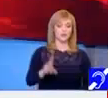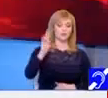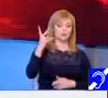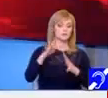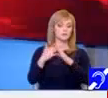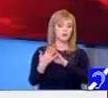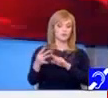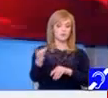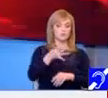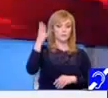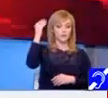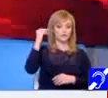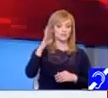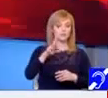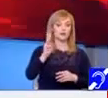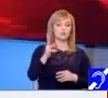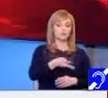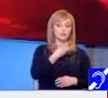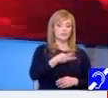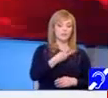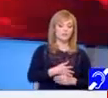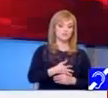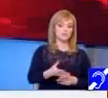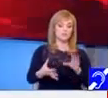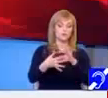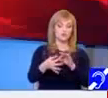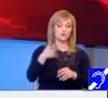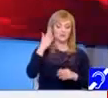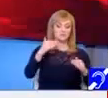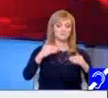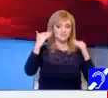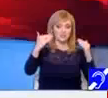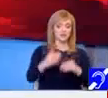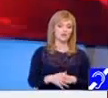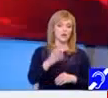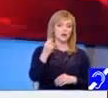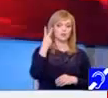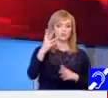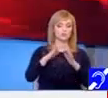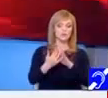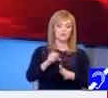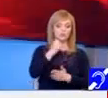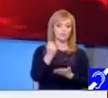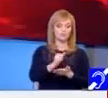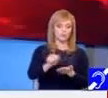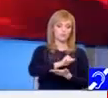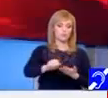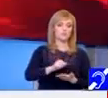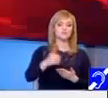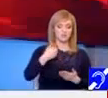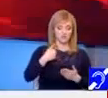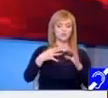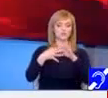Numărul localităților din Republica Moldova ce își doresc să revină acasă în România continuă să crească. Încă două sate au adoptat declarații simbolice